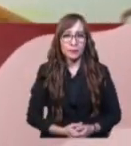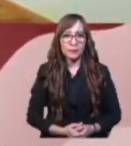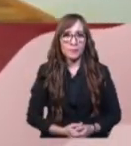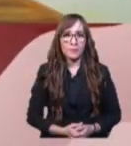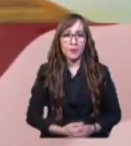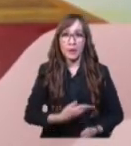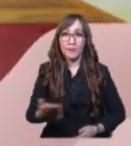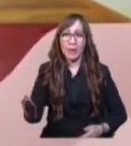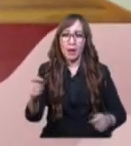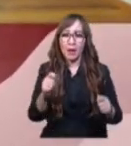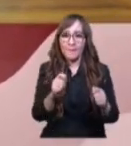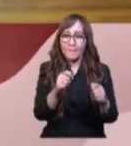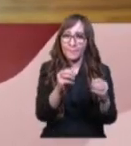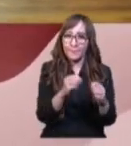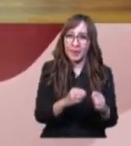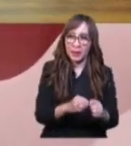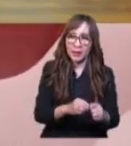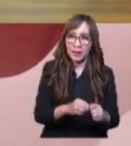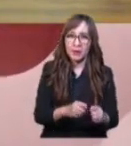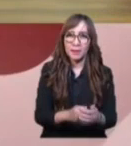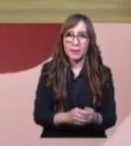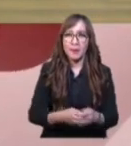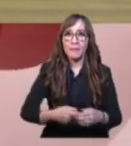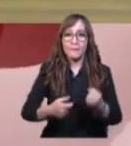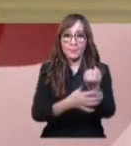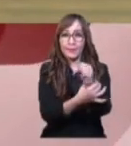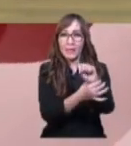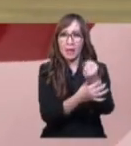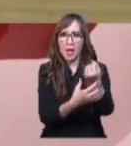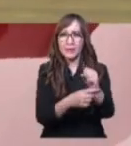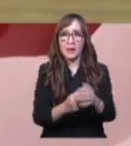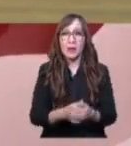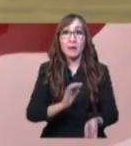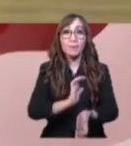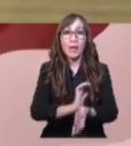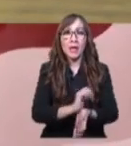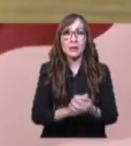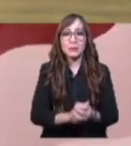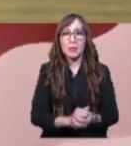jadi mereka membuat perhiasan dari bekas tambang batu bara. Nah,